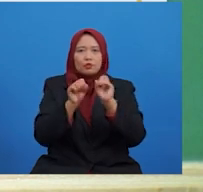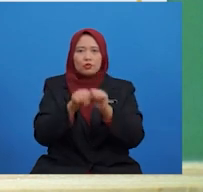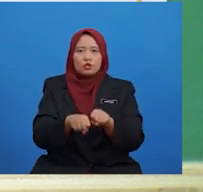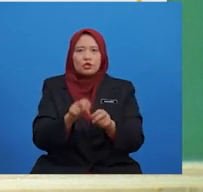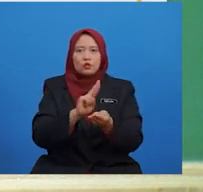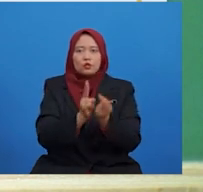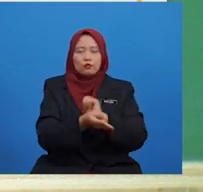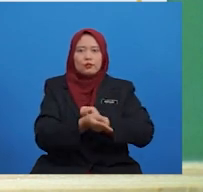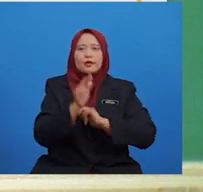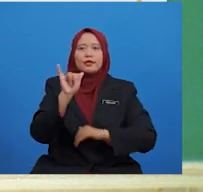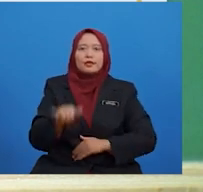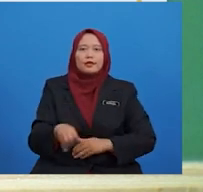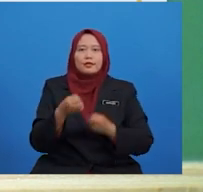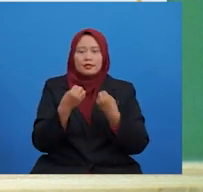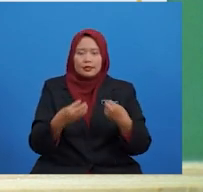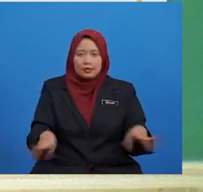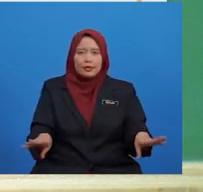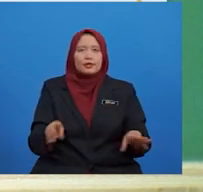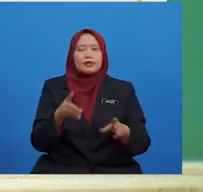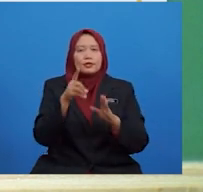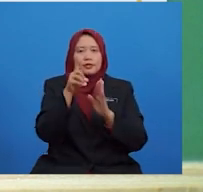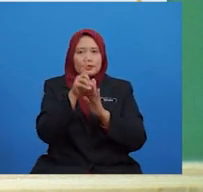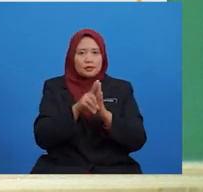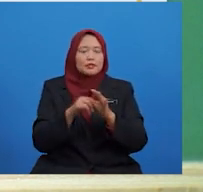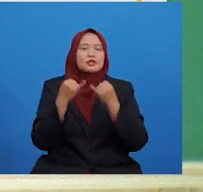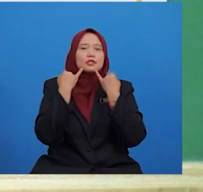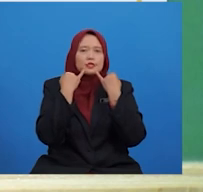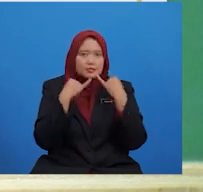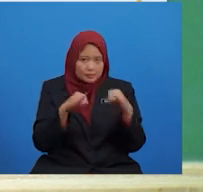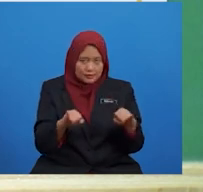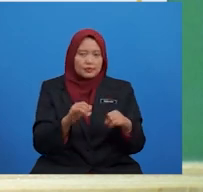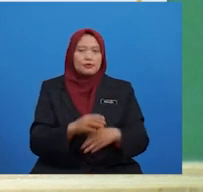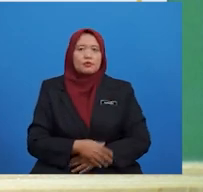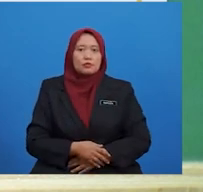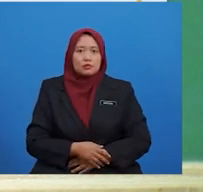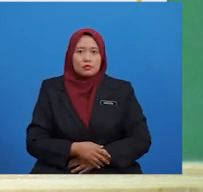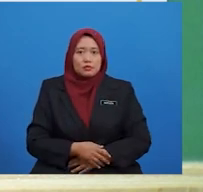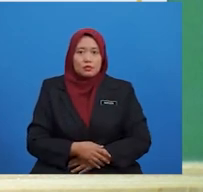Adakah murid-murid telah bersedia dengan jawapan masing-masing?